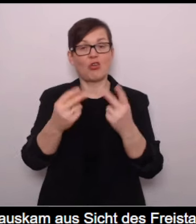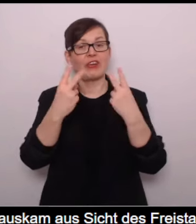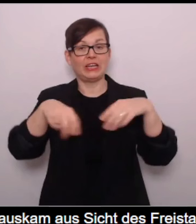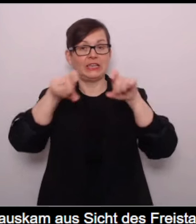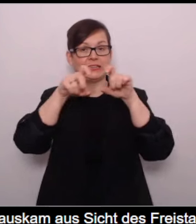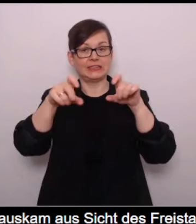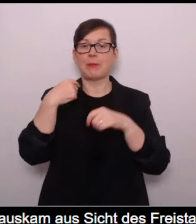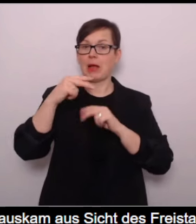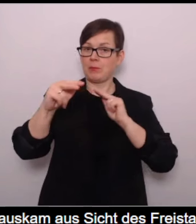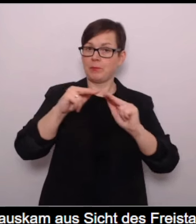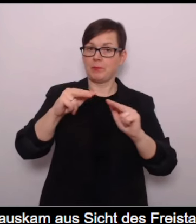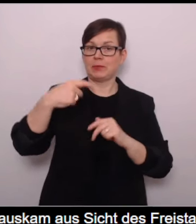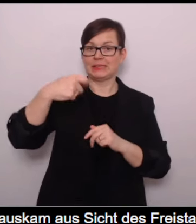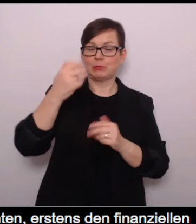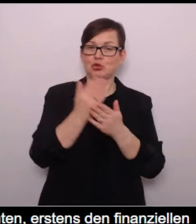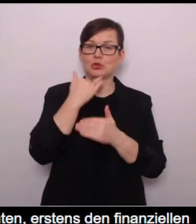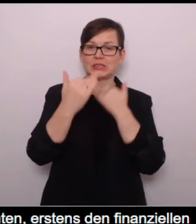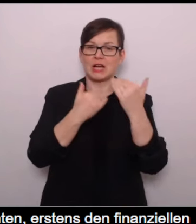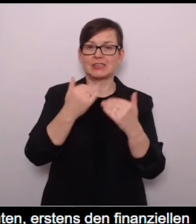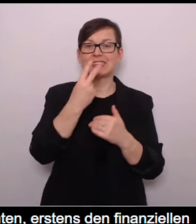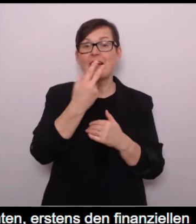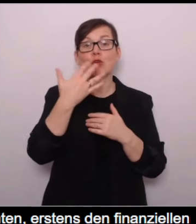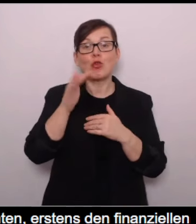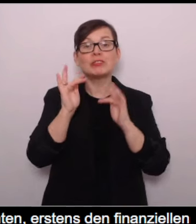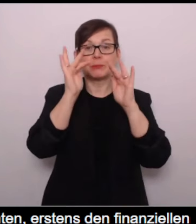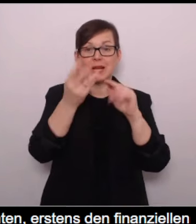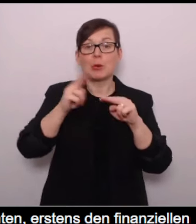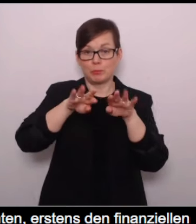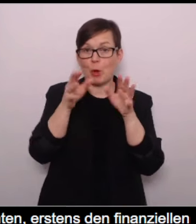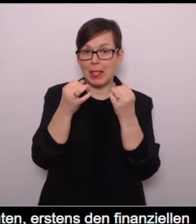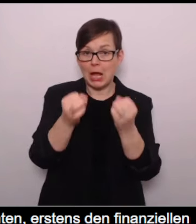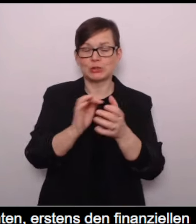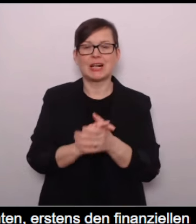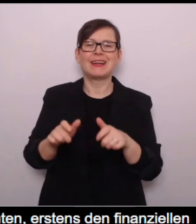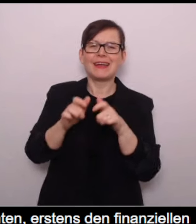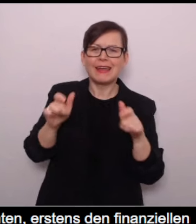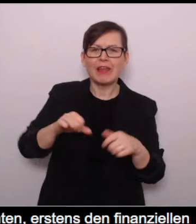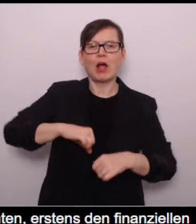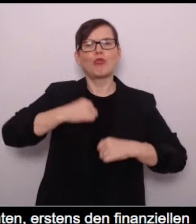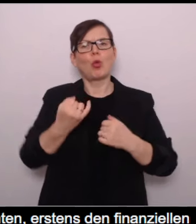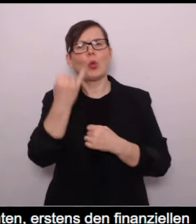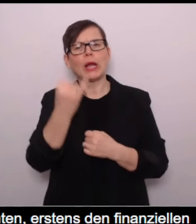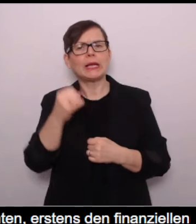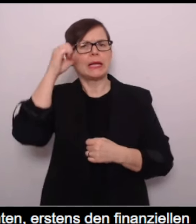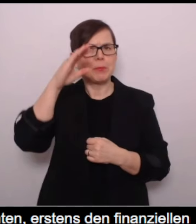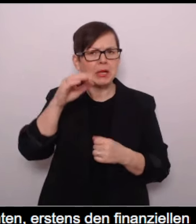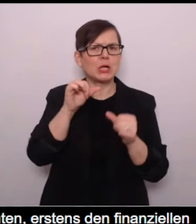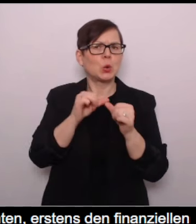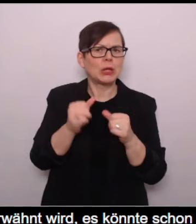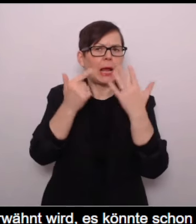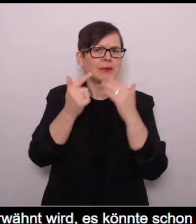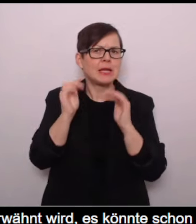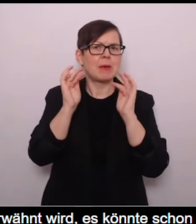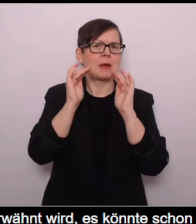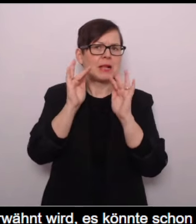Die Investition in die Bildung, ein wirklich hervorragendes Thema. Gut dargestellt, 52 Milliarden im Doppelhaushalt.